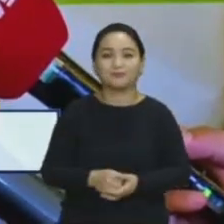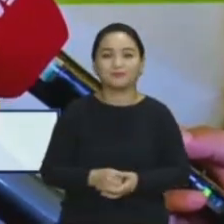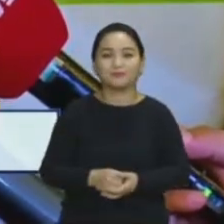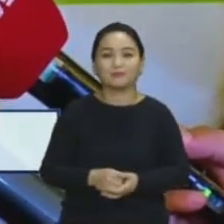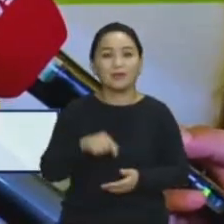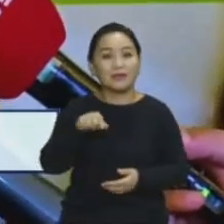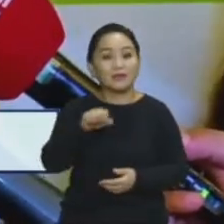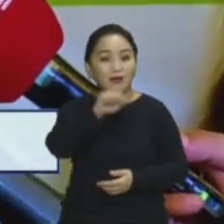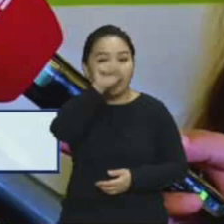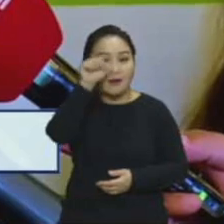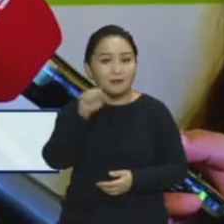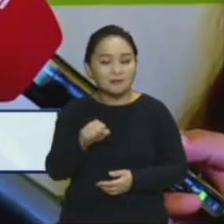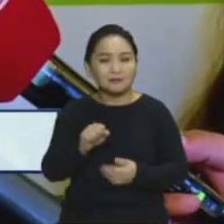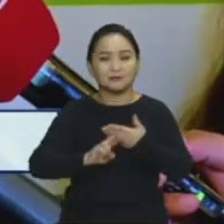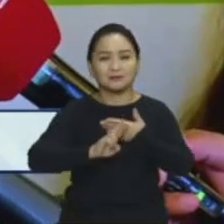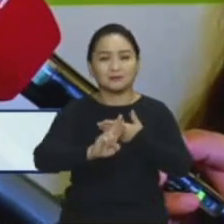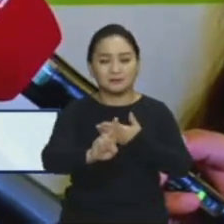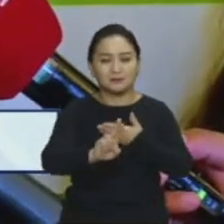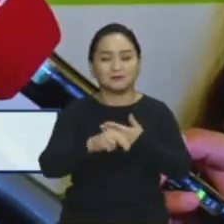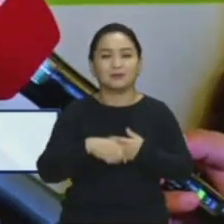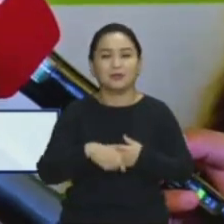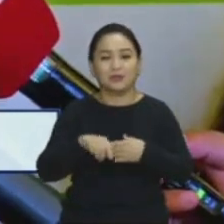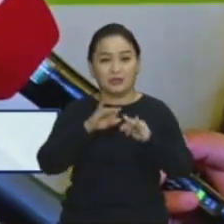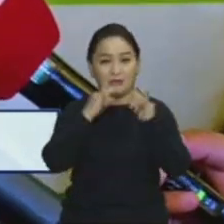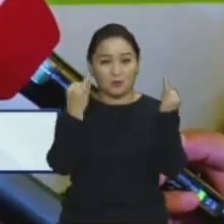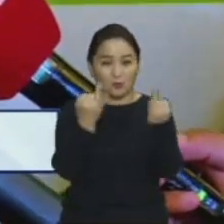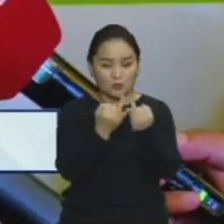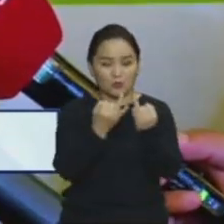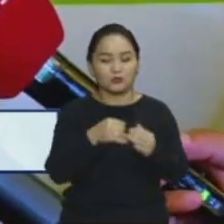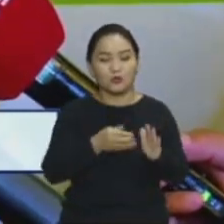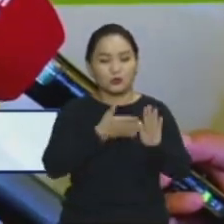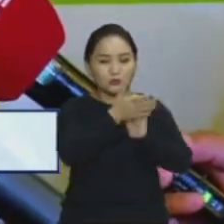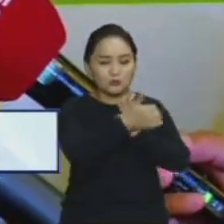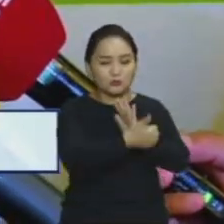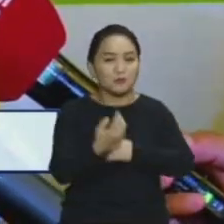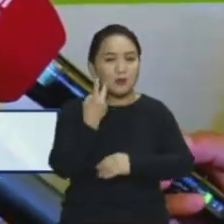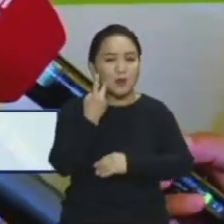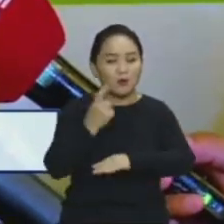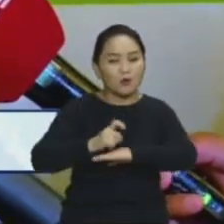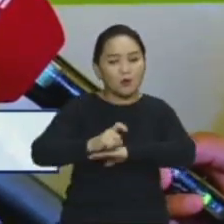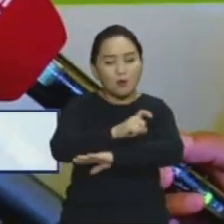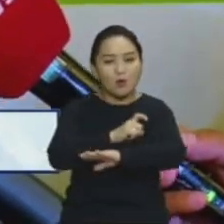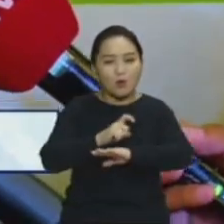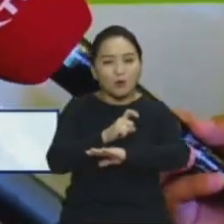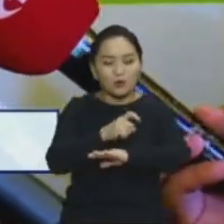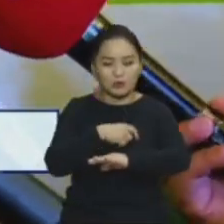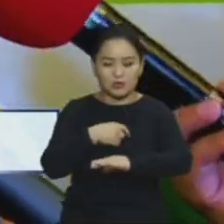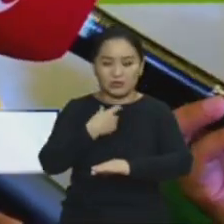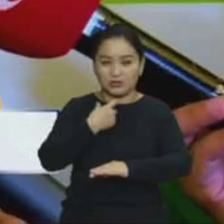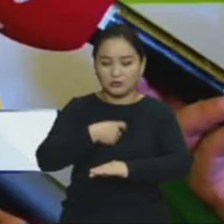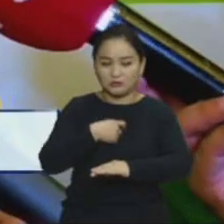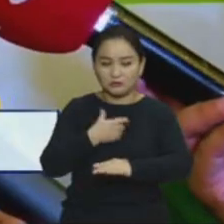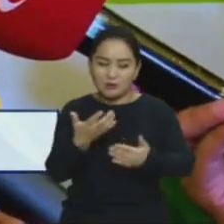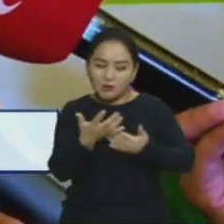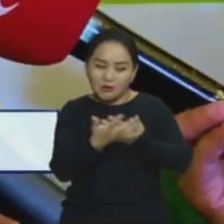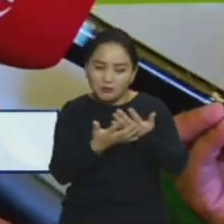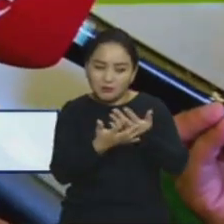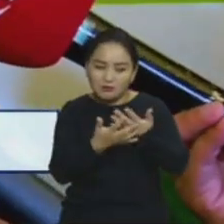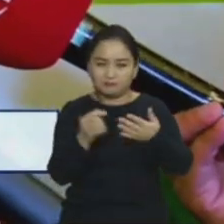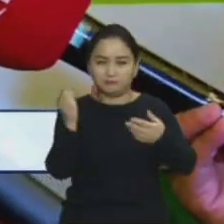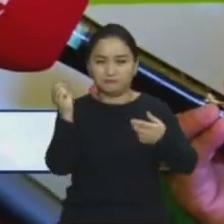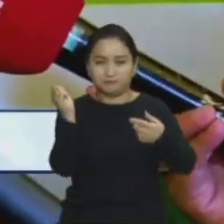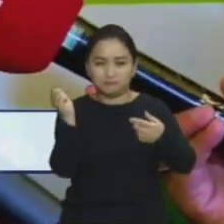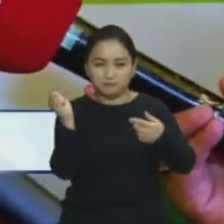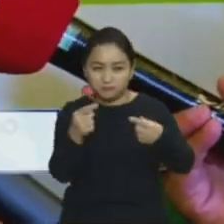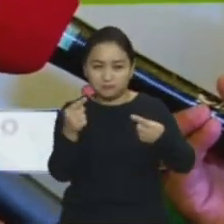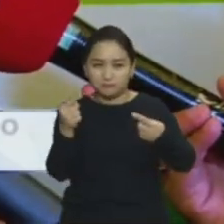бол цаашид одоо улсын хурлаас бол одоо төсвийн байнгын орон зүгээс хоёр дахь хилцүүлгээс өмнө бол тухайн судалж ирэмбэлж за ингээд нэгтгэснийхээ